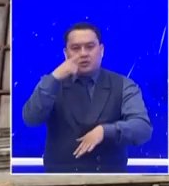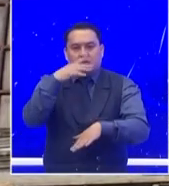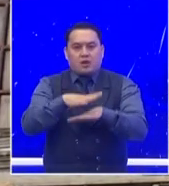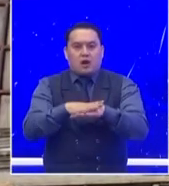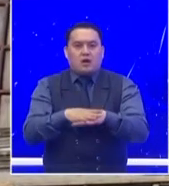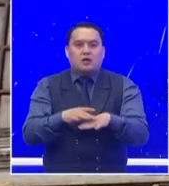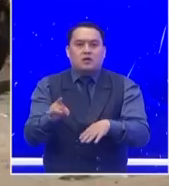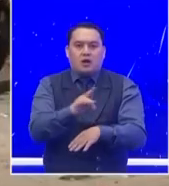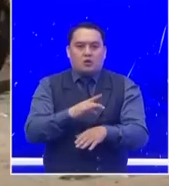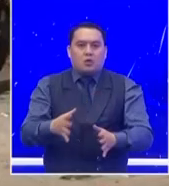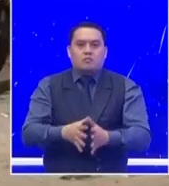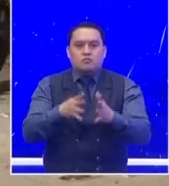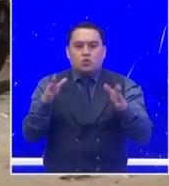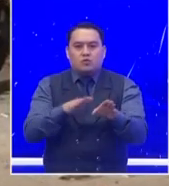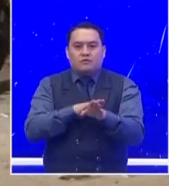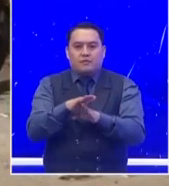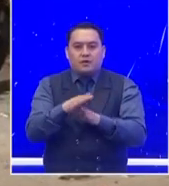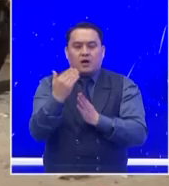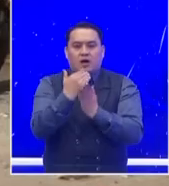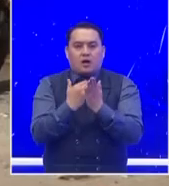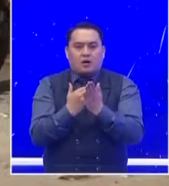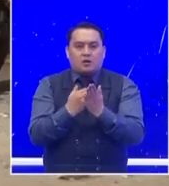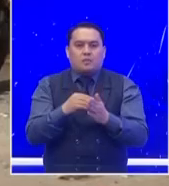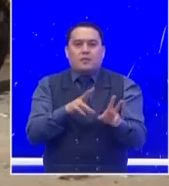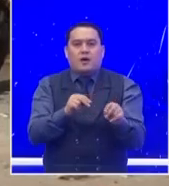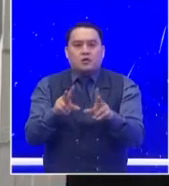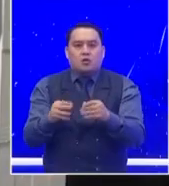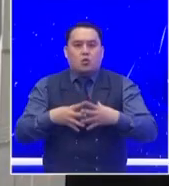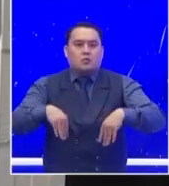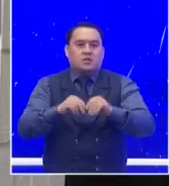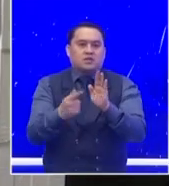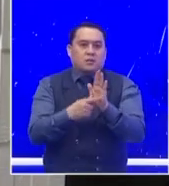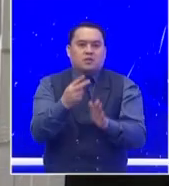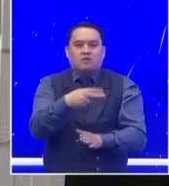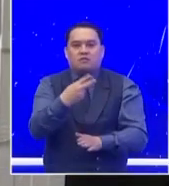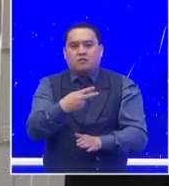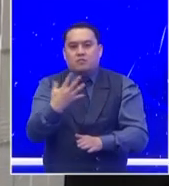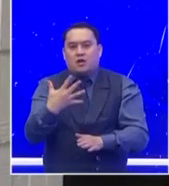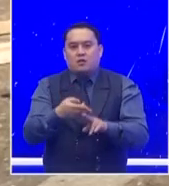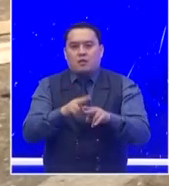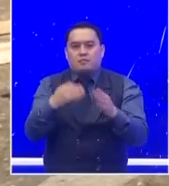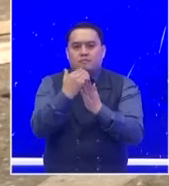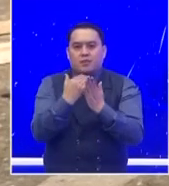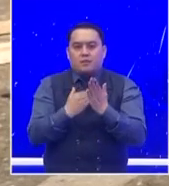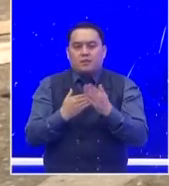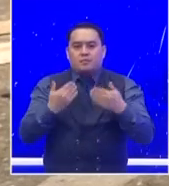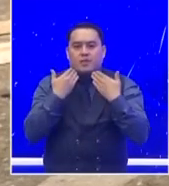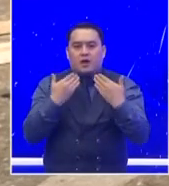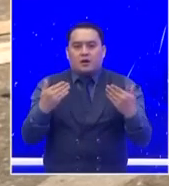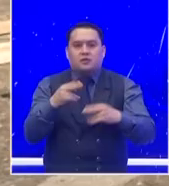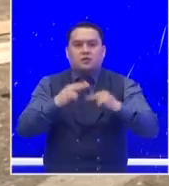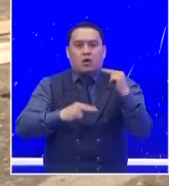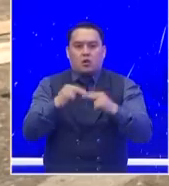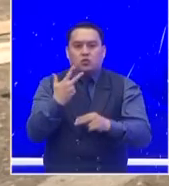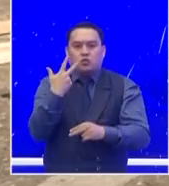большое внимание уделяется реализации госпрограммы «Бақытты отбасы» и 7-20-25. В рамках последней в поселке Боралдай ведется